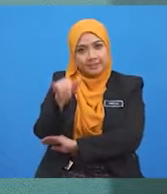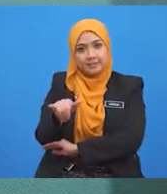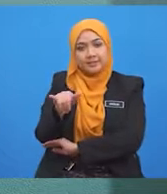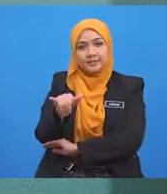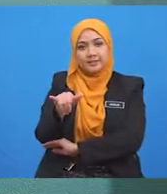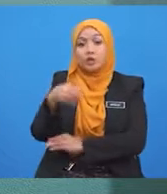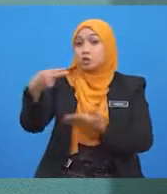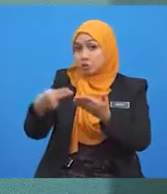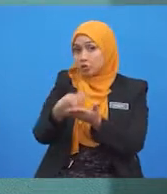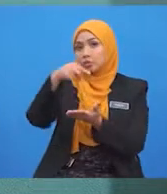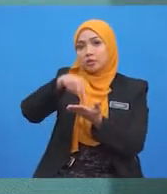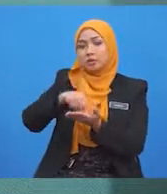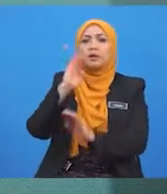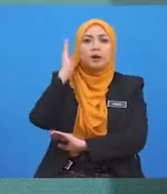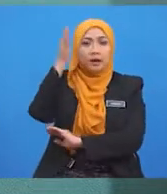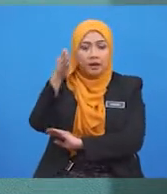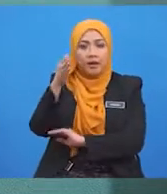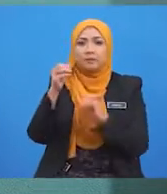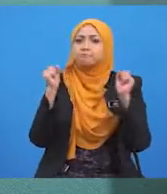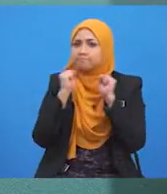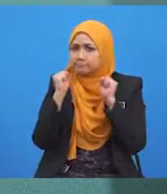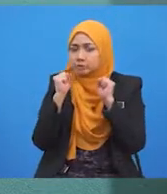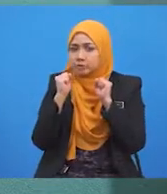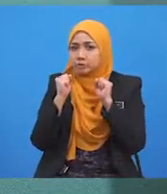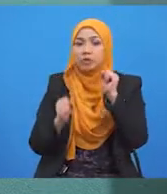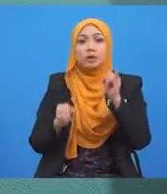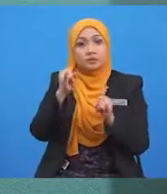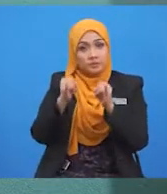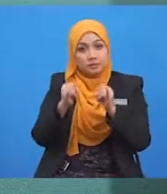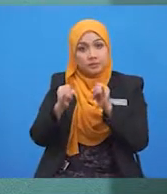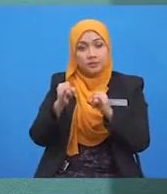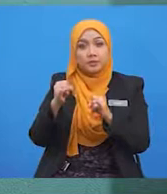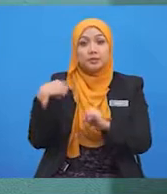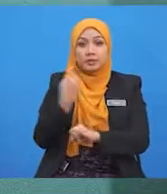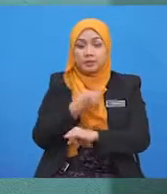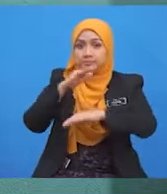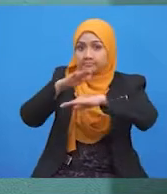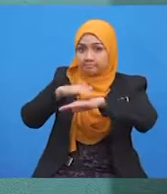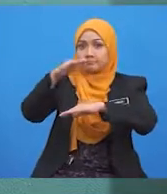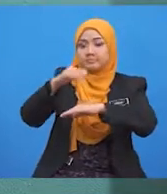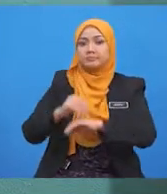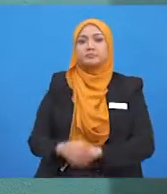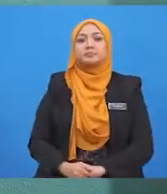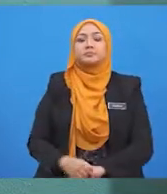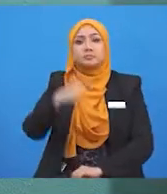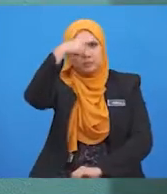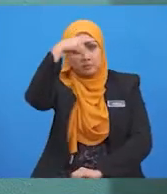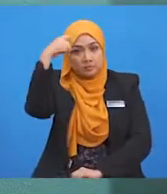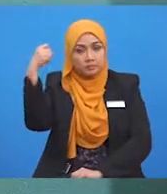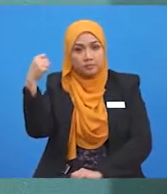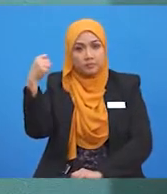sudu ini akan berasa sejuk jika disentuh ini kerana